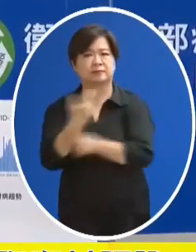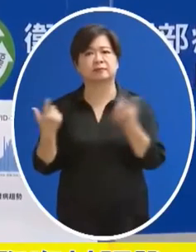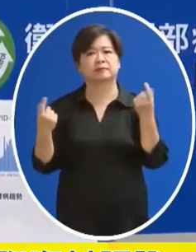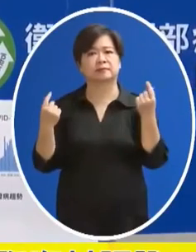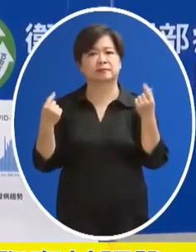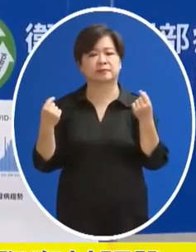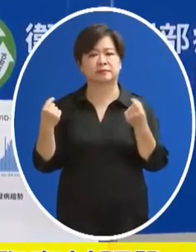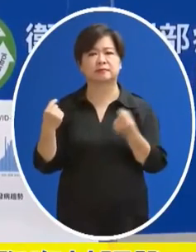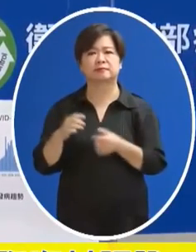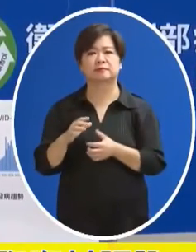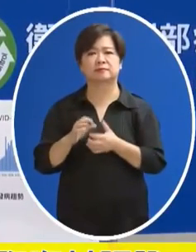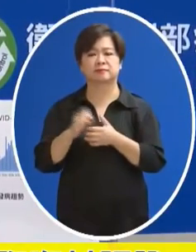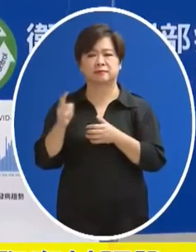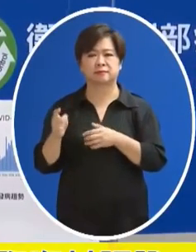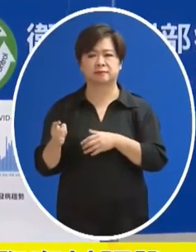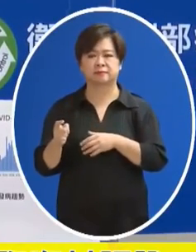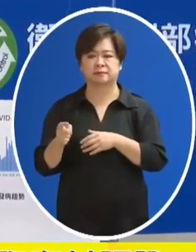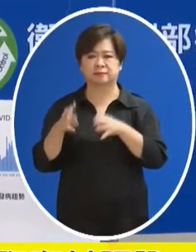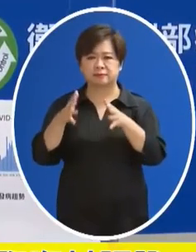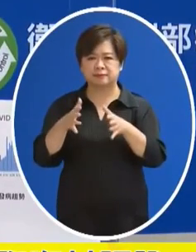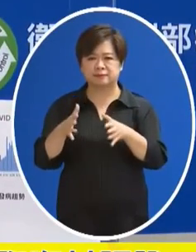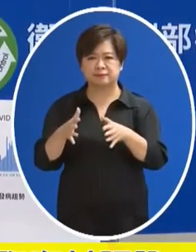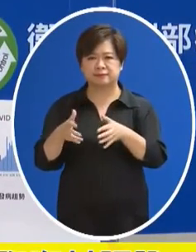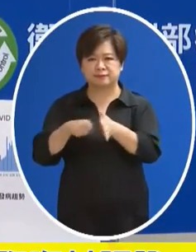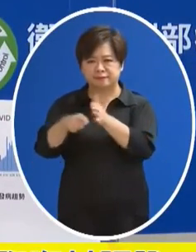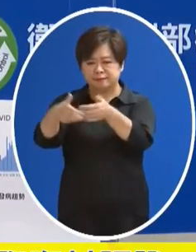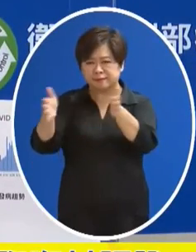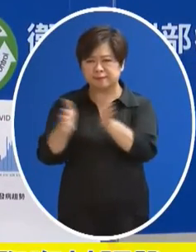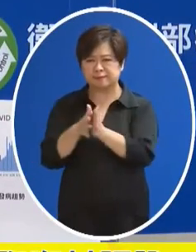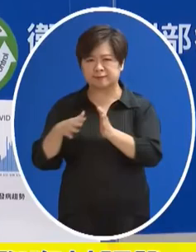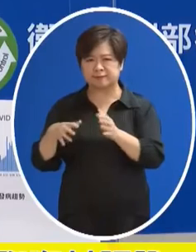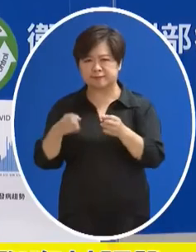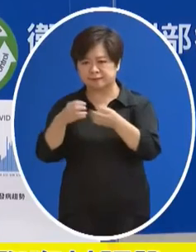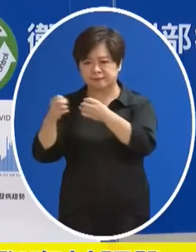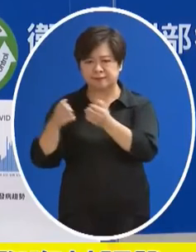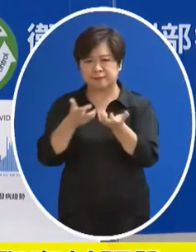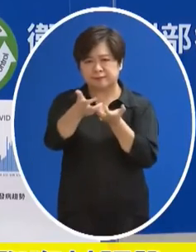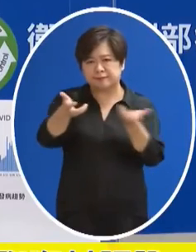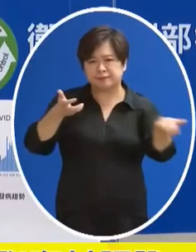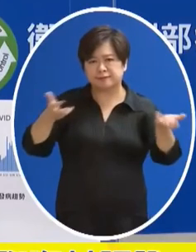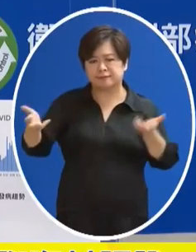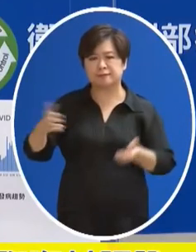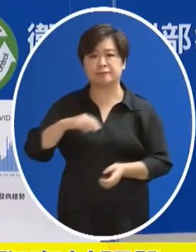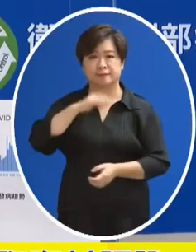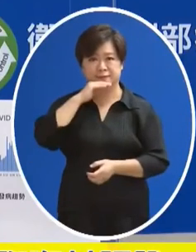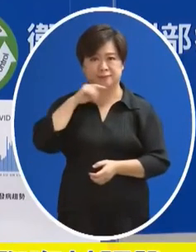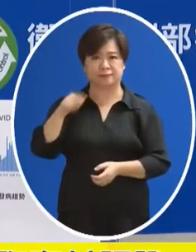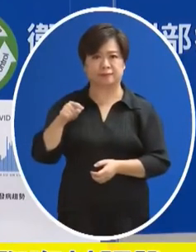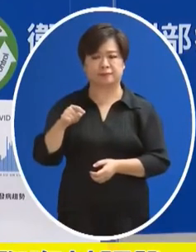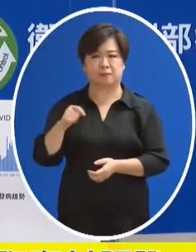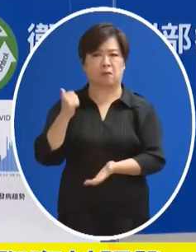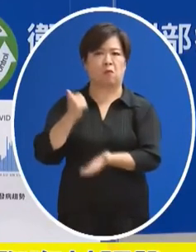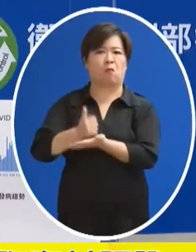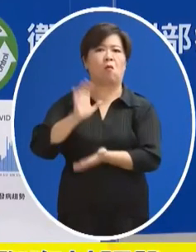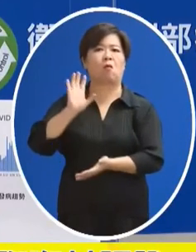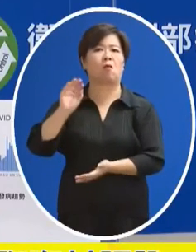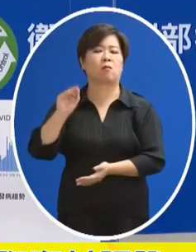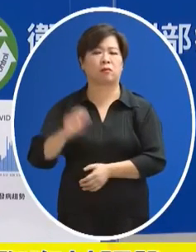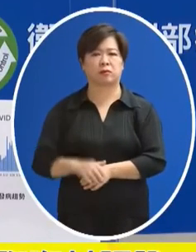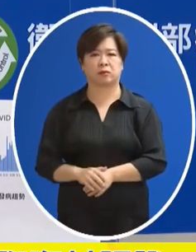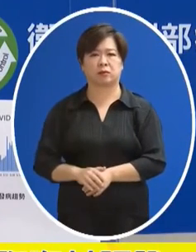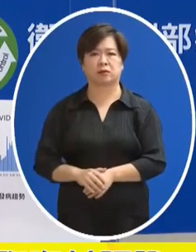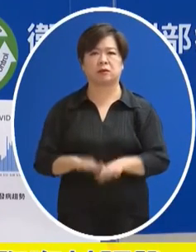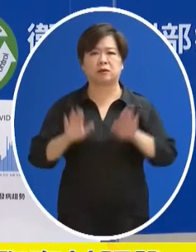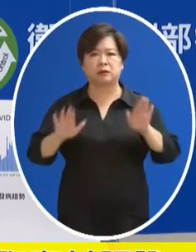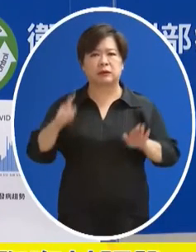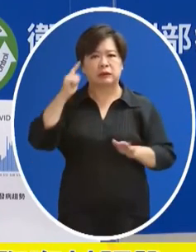在 ACIP 里面来讨论哈，那再来看看哈怎么样来做分配会最恰当哈。但是现在有很多的